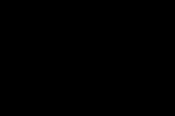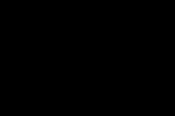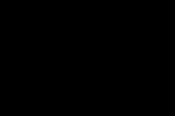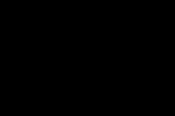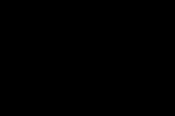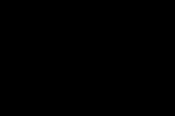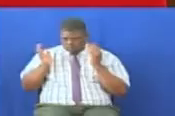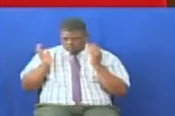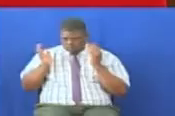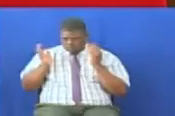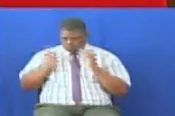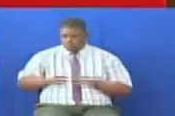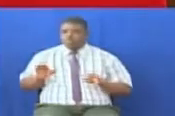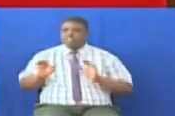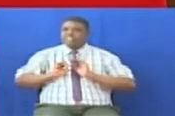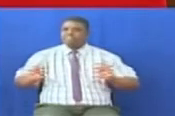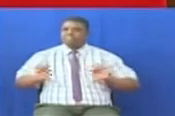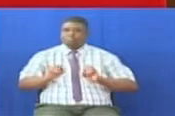kutokamilika kwa wakati.